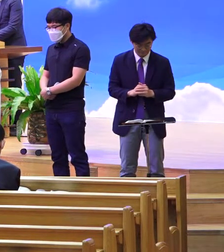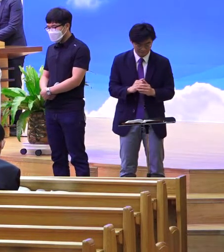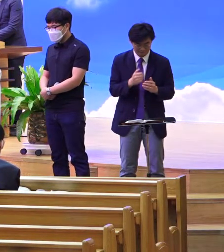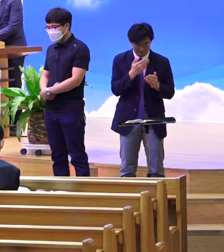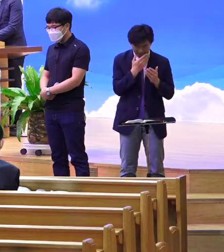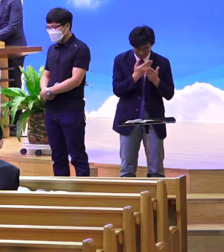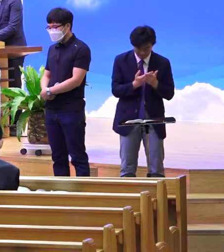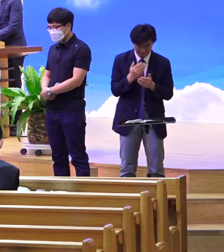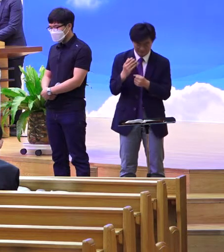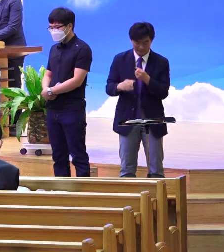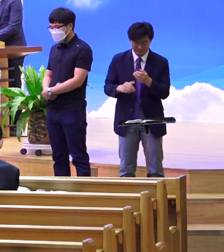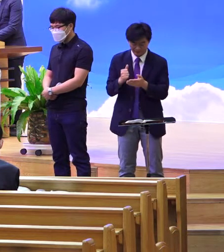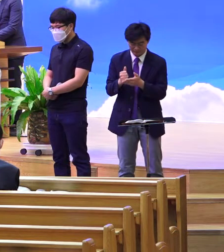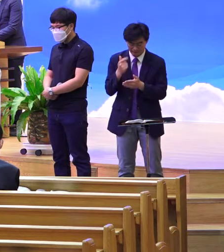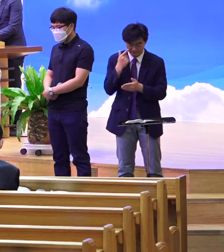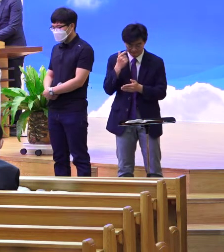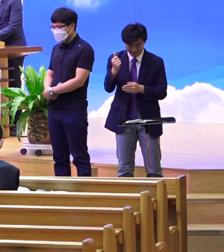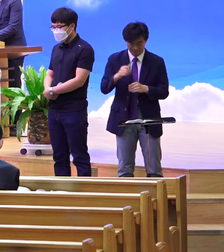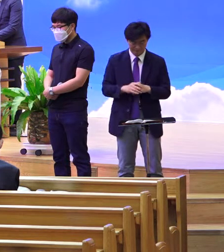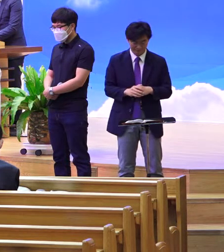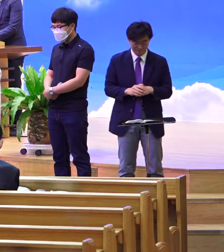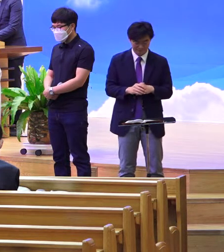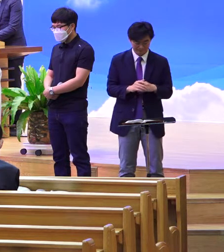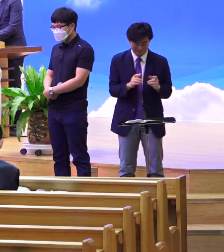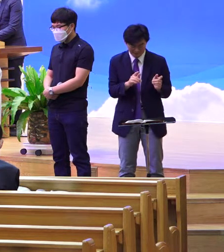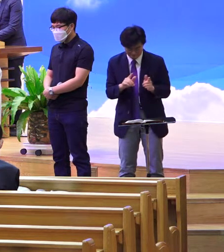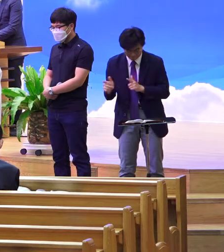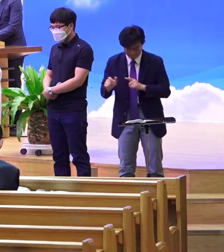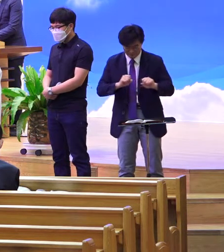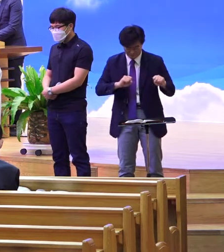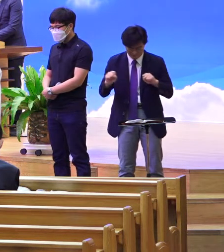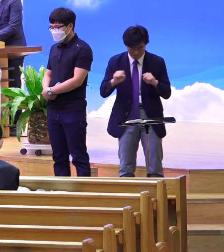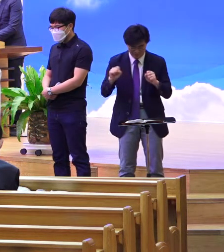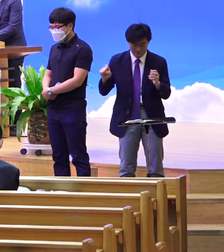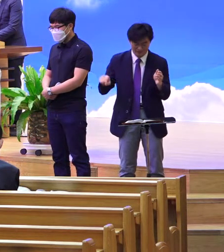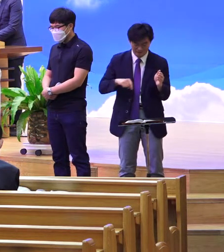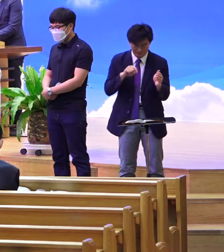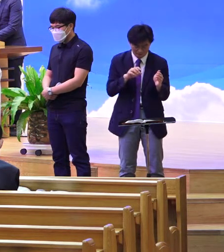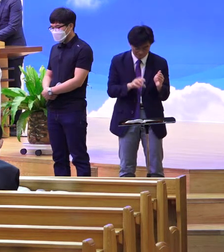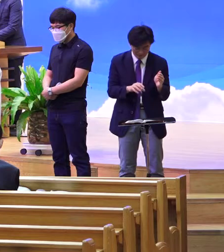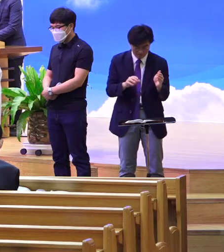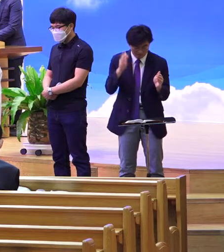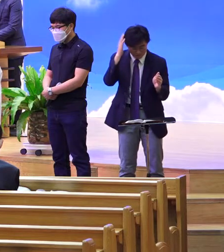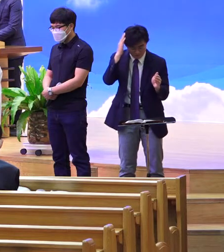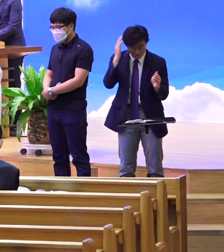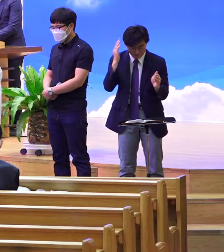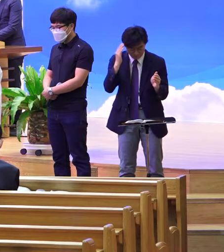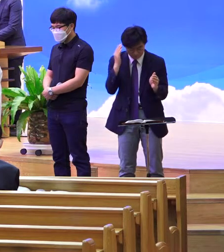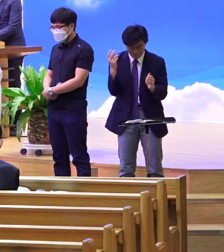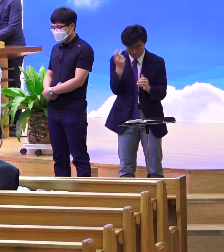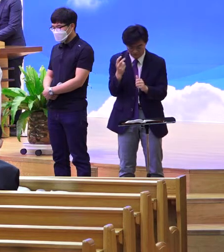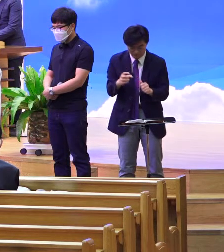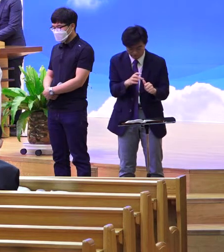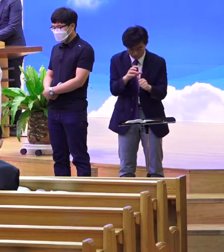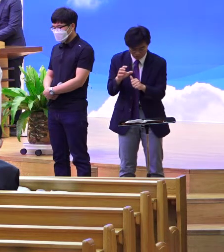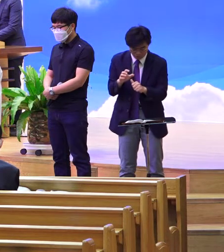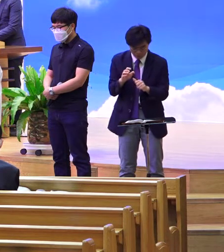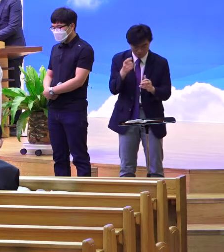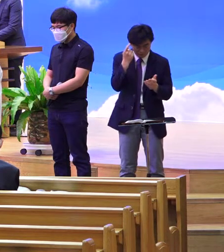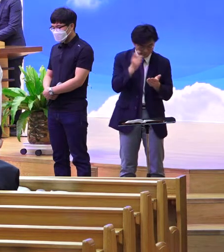존귀하신 하나님 아버지, 수많은 역사 속에서도 우리 대한민국을 지켜주시고 평화가 넘치는